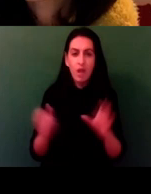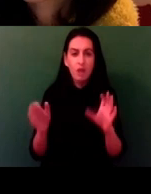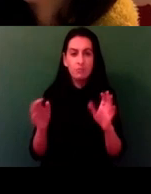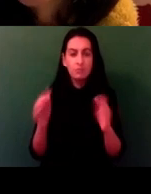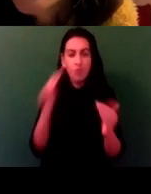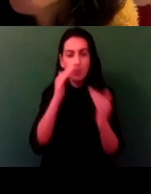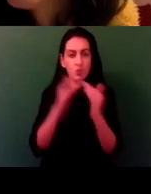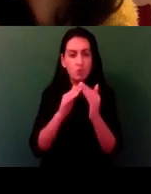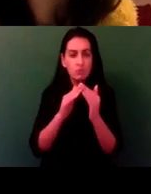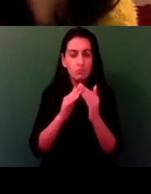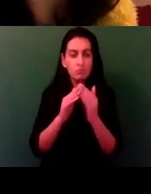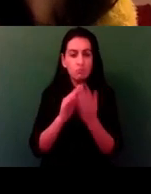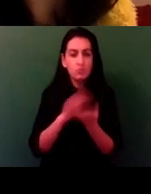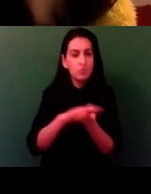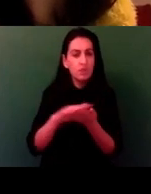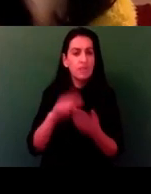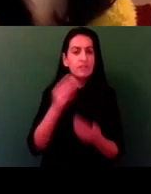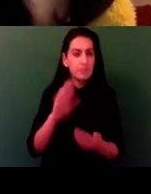Korhan Gümüş,